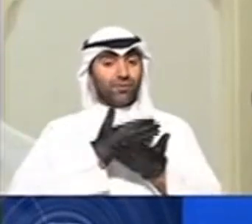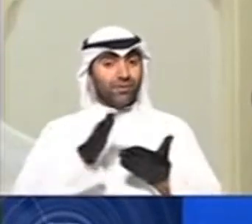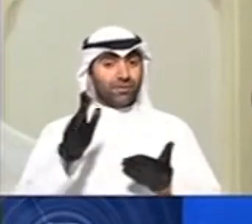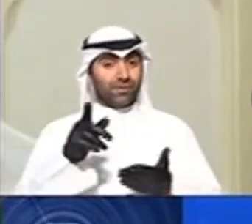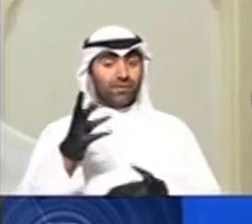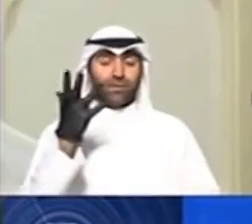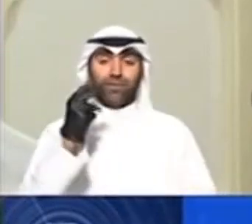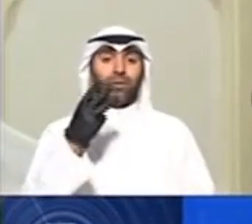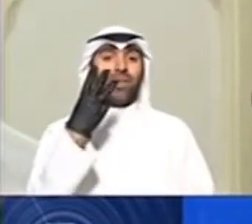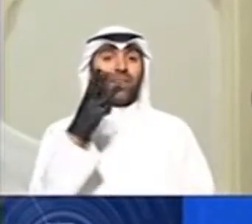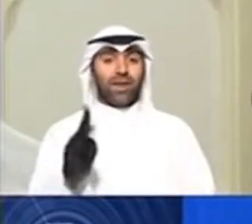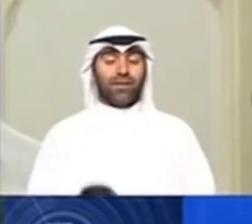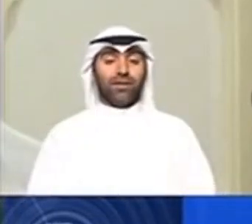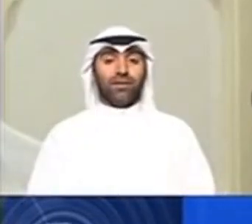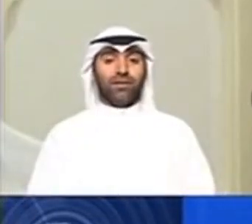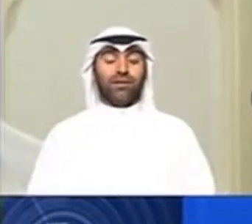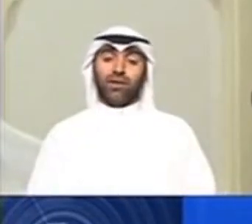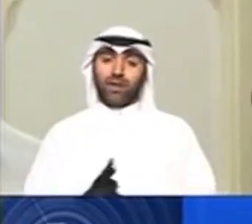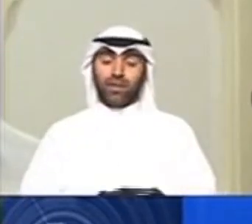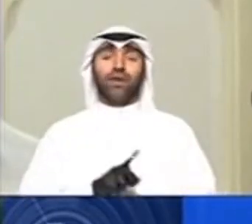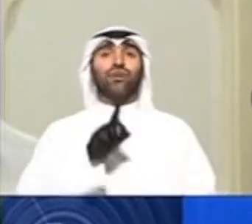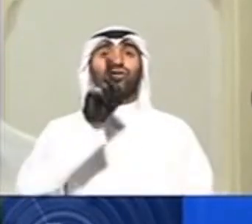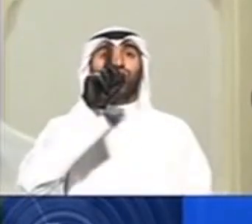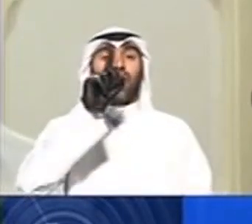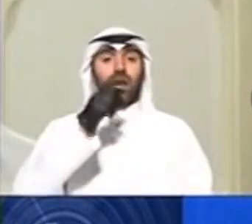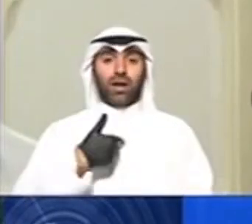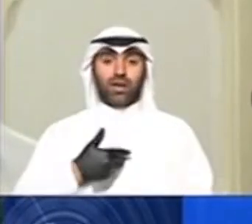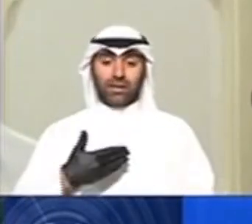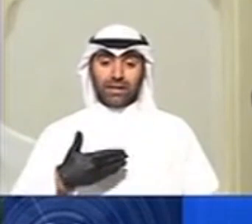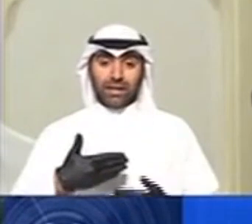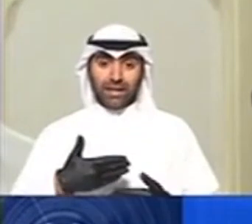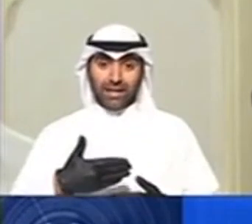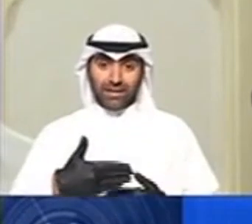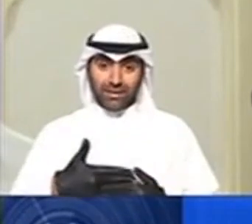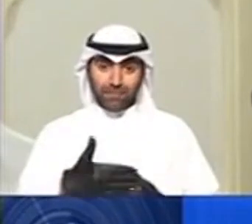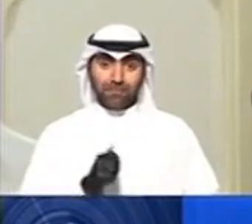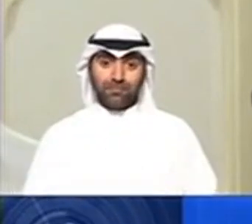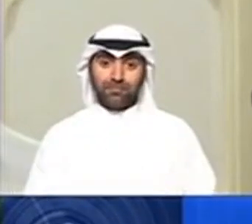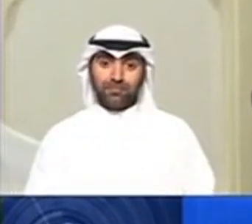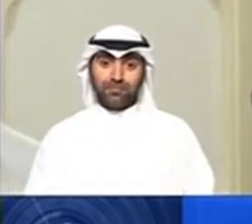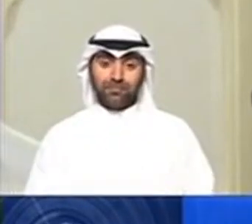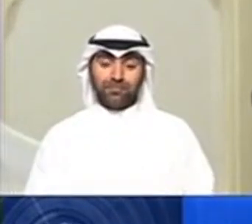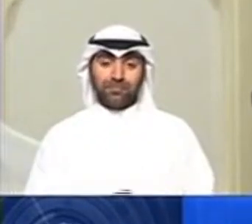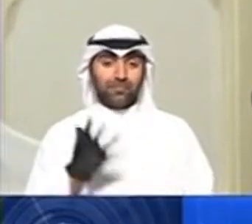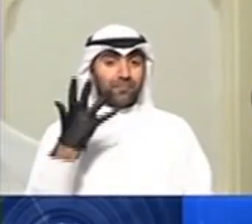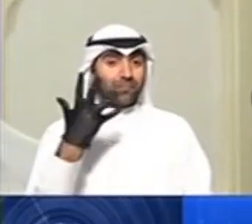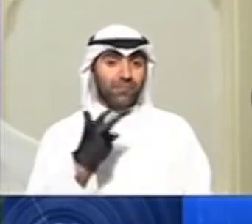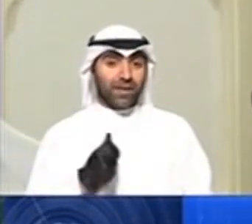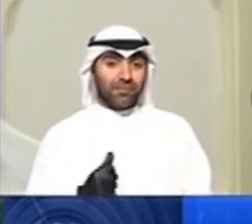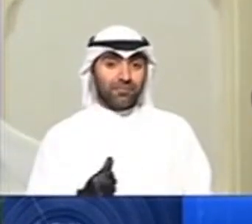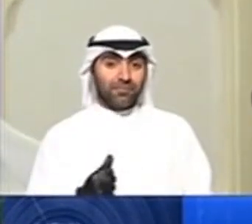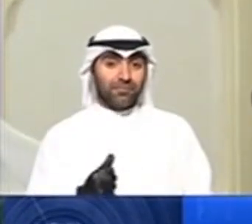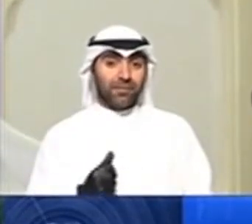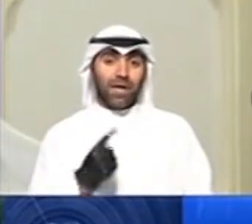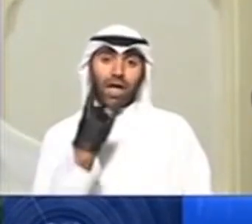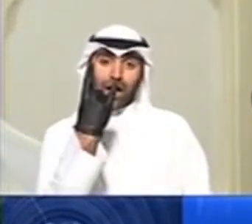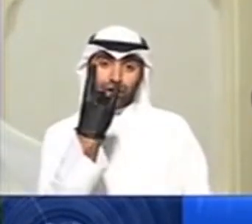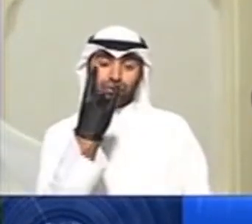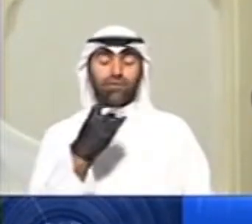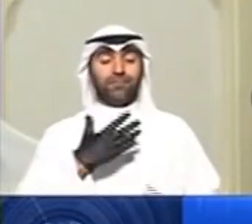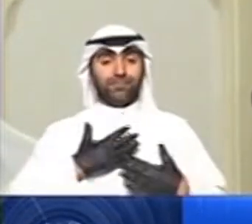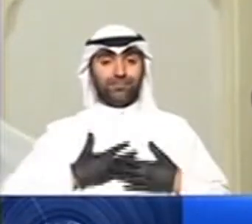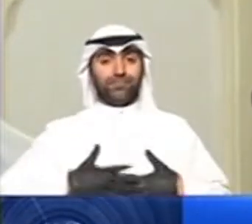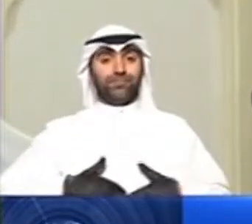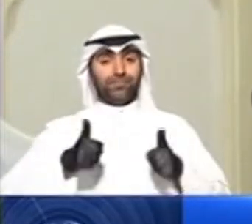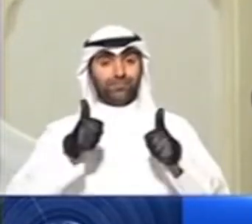أيضا سموك، موجود عندنا قمنا بإعداد 5 محاجر، عندنا محجر مستشفى